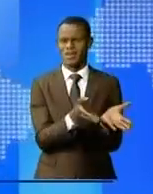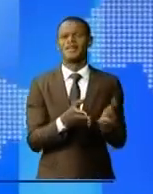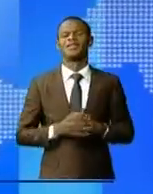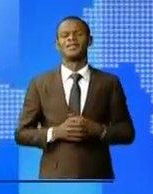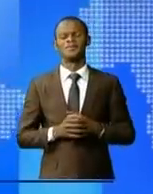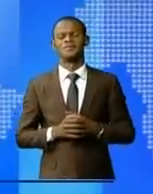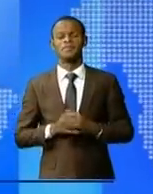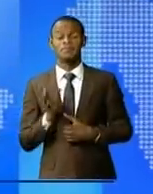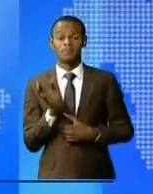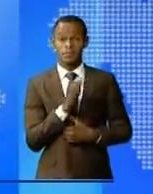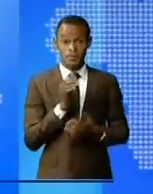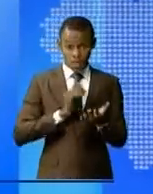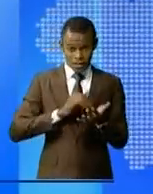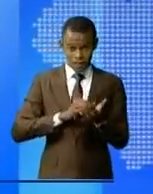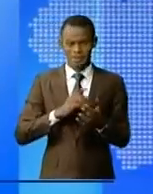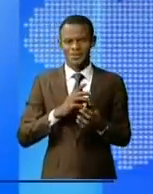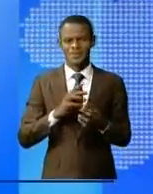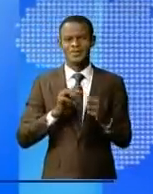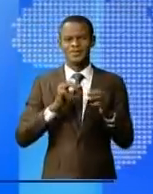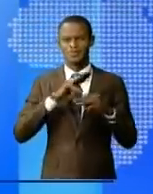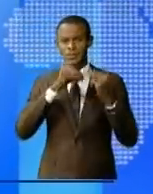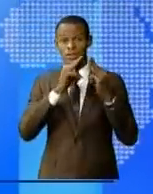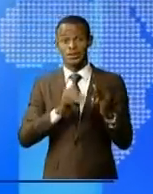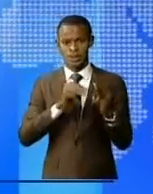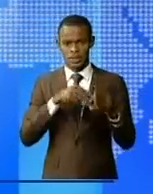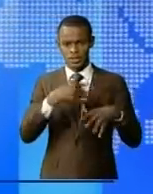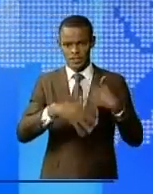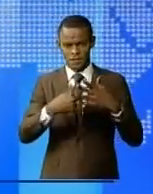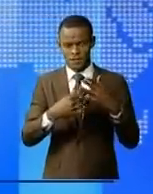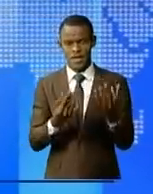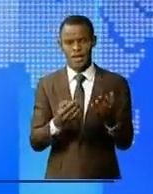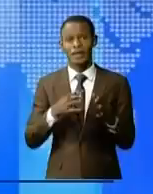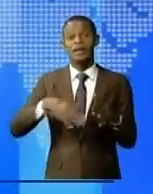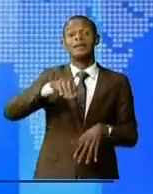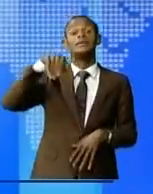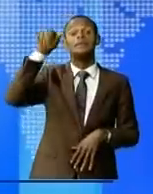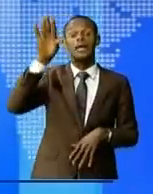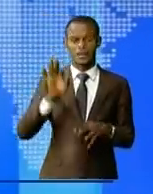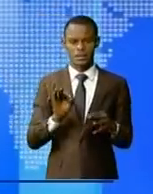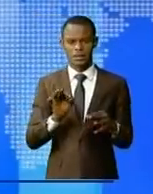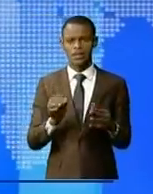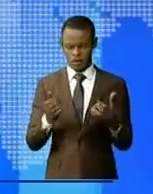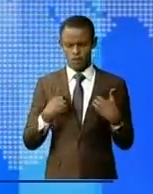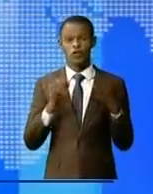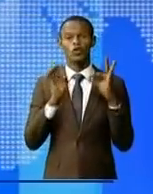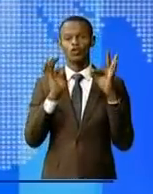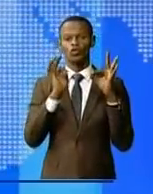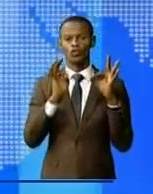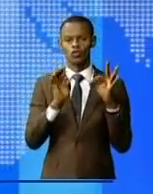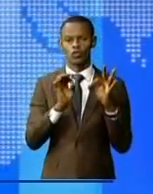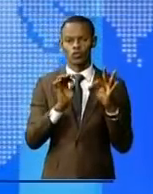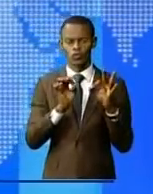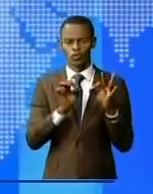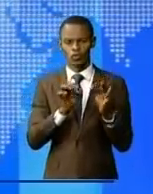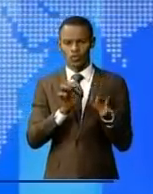Et puis, le ministère des Affaires étrangères a un nouveau secrétaire général. Après sa nomination, il a pris ses